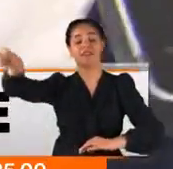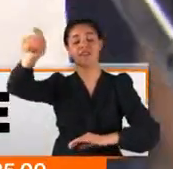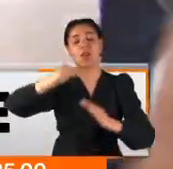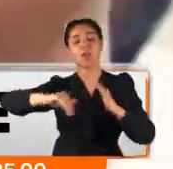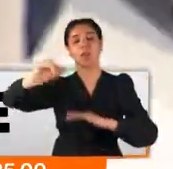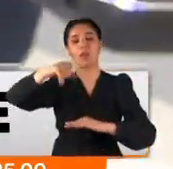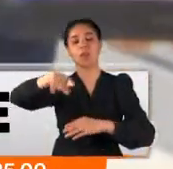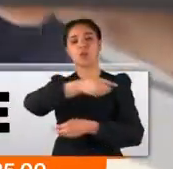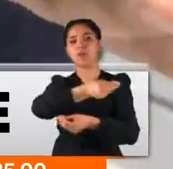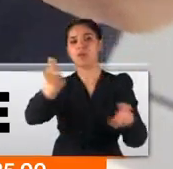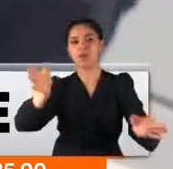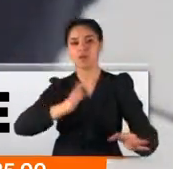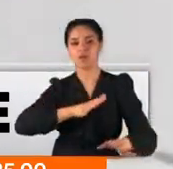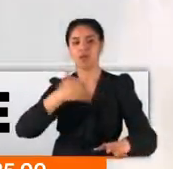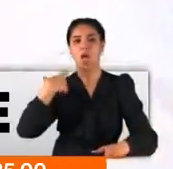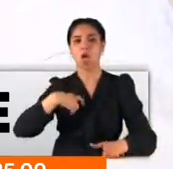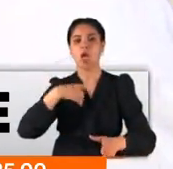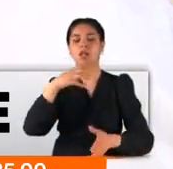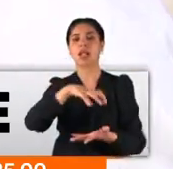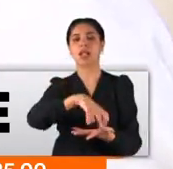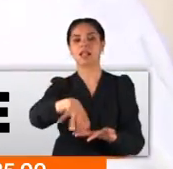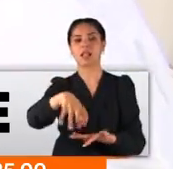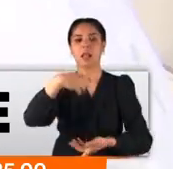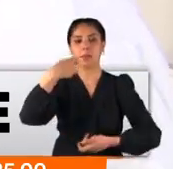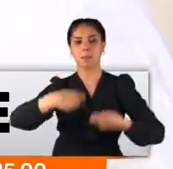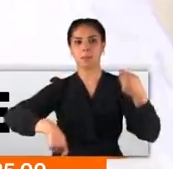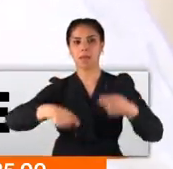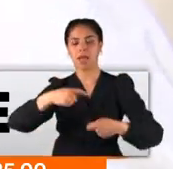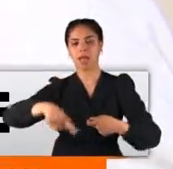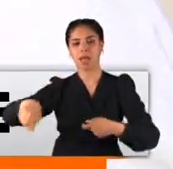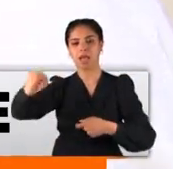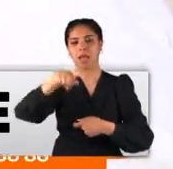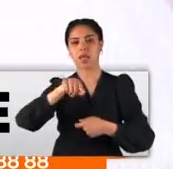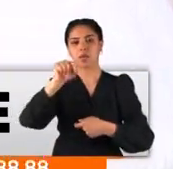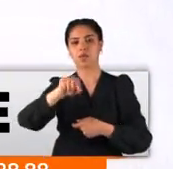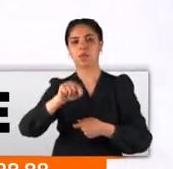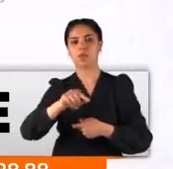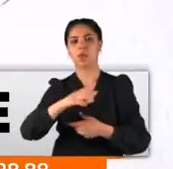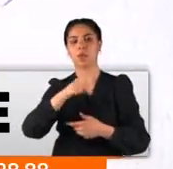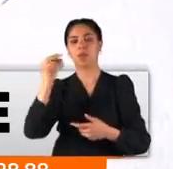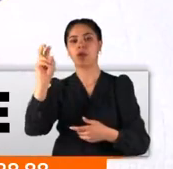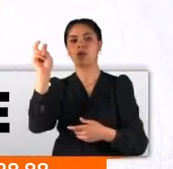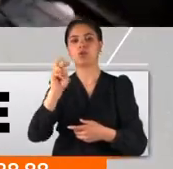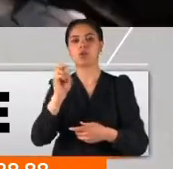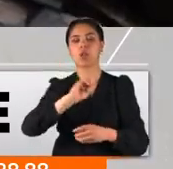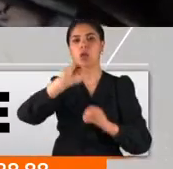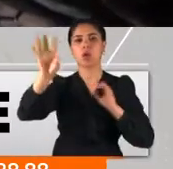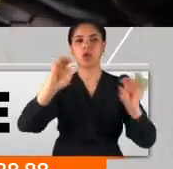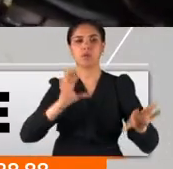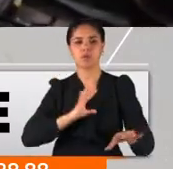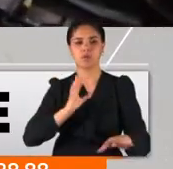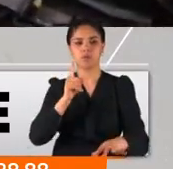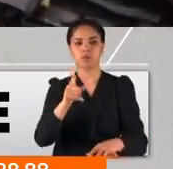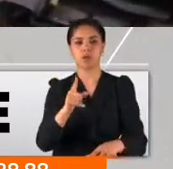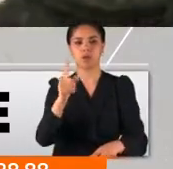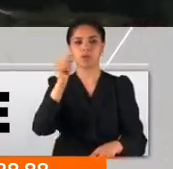tarafından kullanılabiliyor. Özel sektörse sırada. Bankalarda finans haberleşmesi. Ben buradan buraya milyonlarca dolar transfer edeceğim. Araya